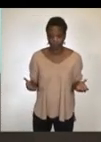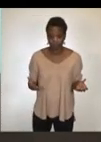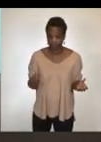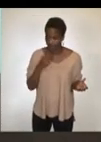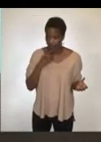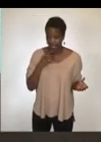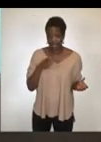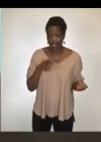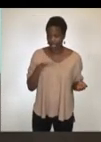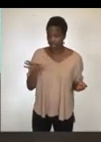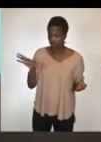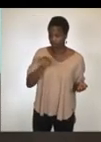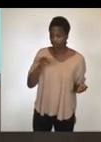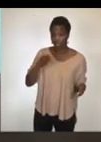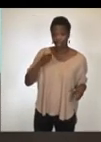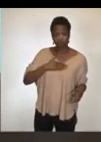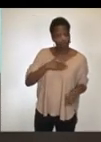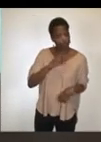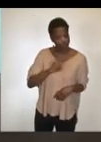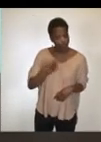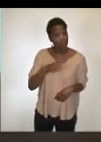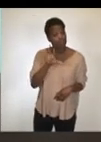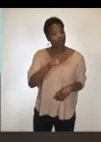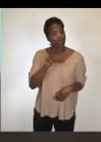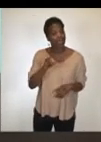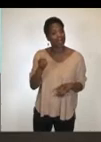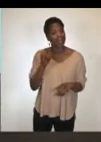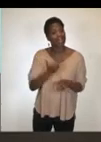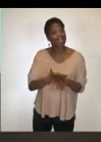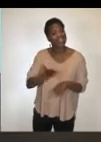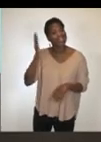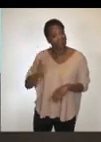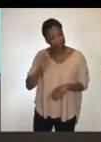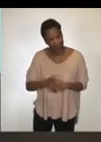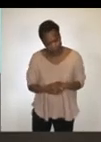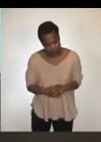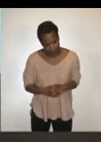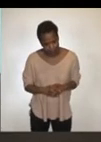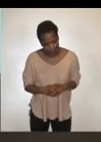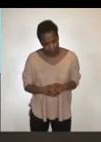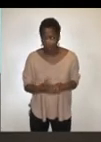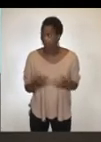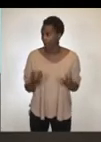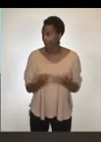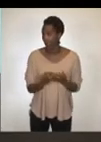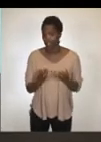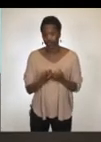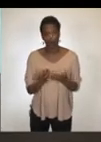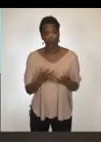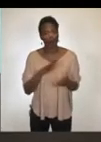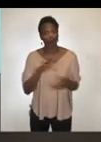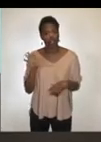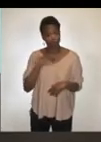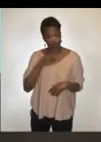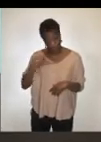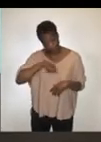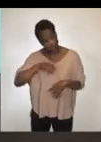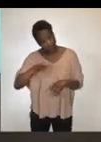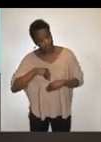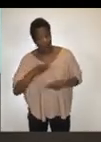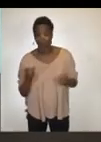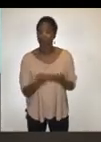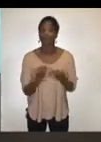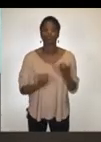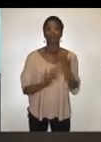choix. C'est nos choix de nos prédécesseurs. Mais il y a aussi des choix que nous assumons, des nouvelles écoles, des nouveaux gymnases, des nouveaux équipements